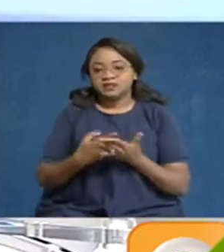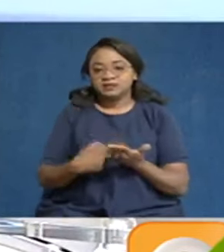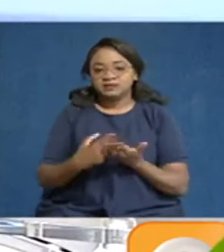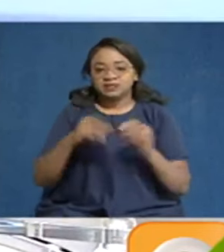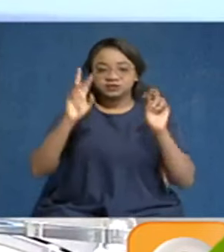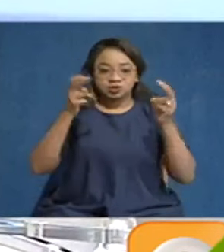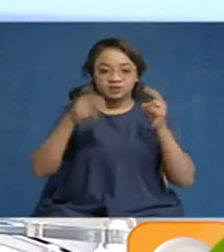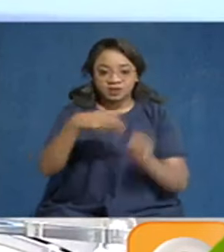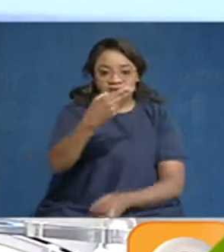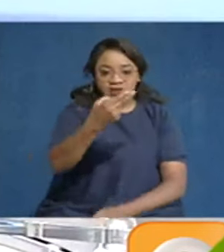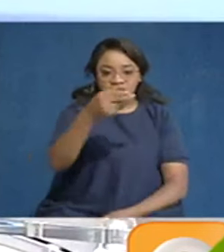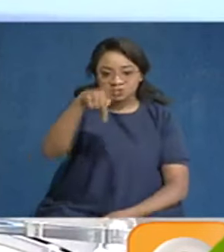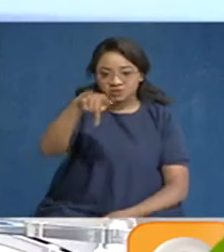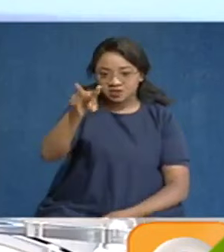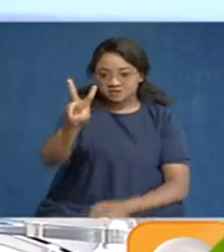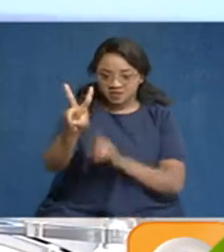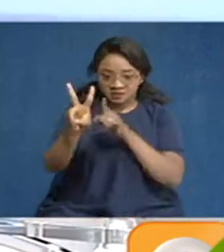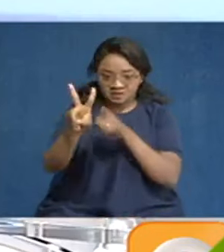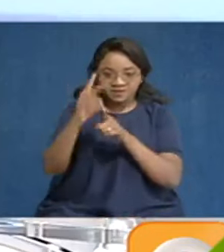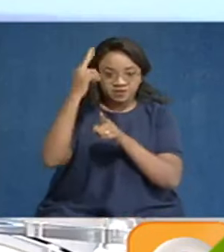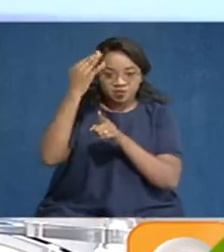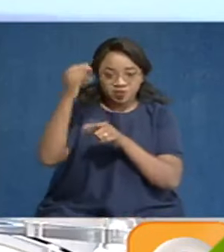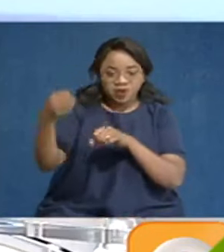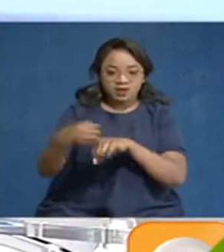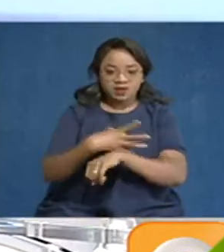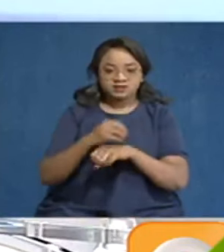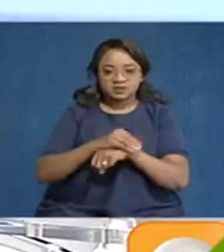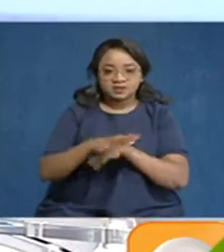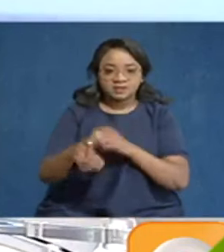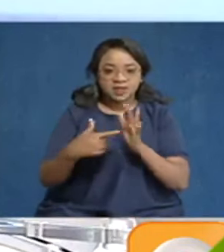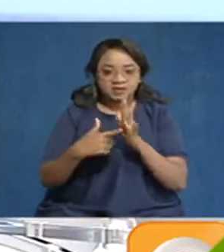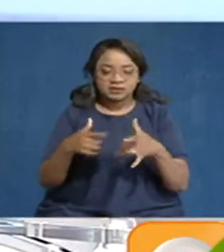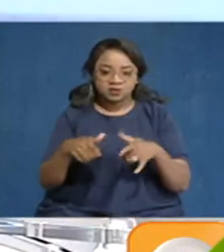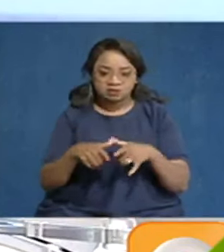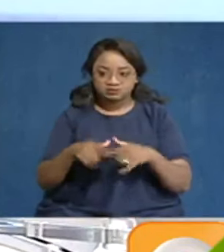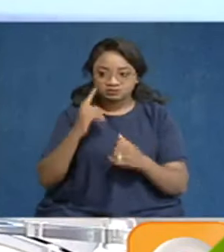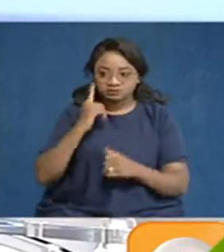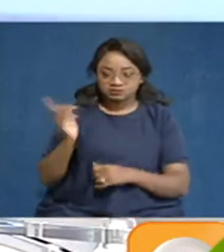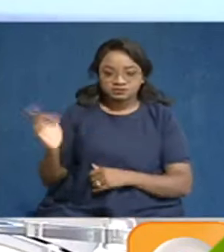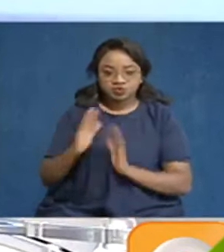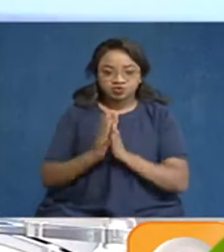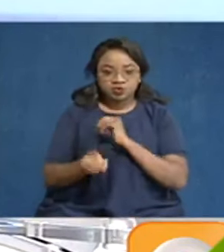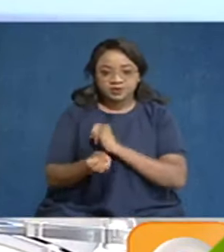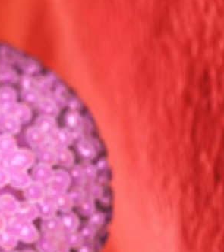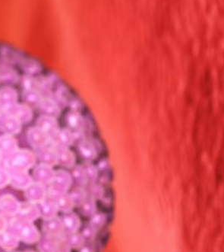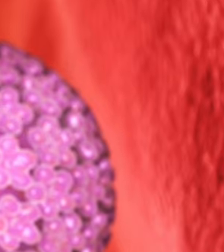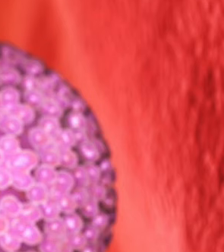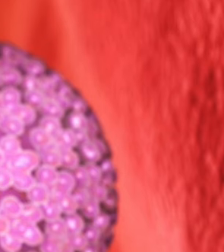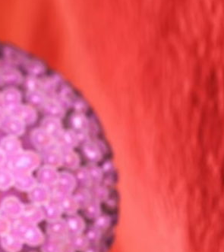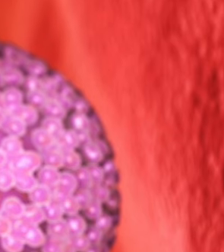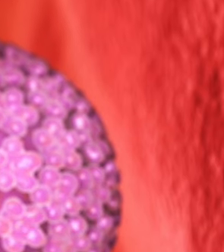ambavyo vinaonekana kusababisha saratani kadhaa ikiwemo ile ya shingo ya kizazi. Hebu tusikilize kwenye makala haya na Mwanahamisi